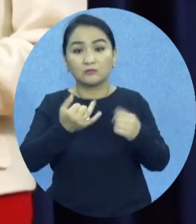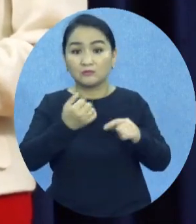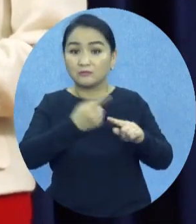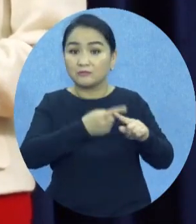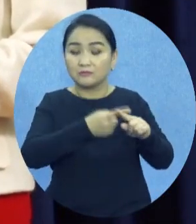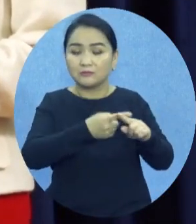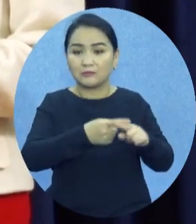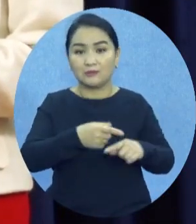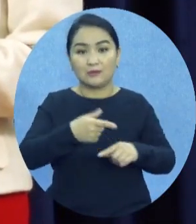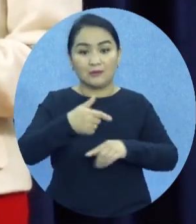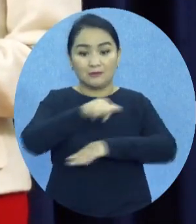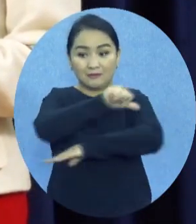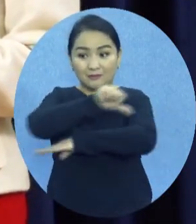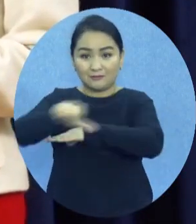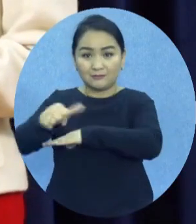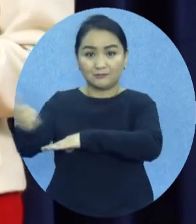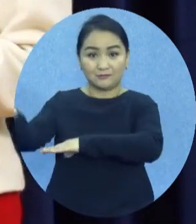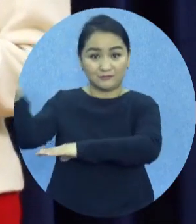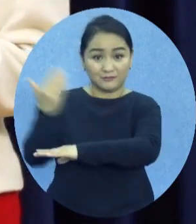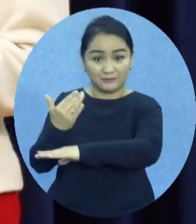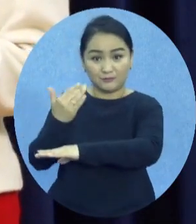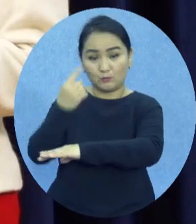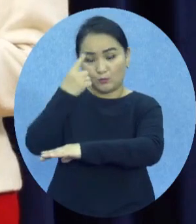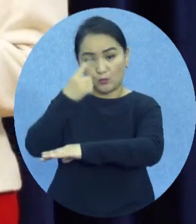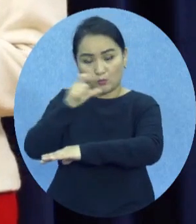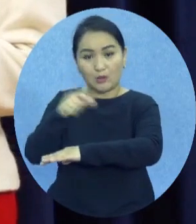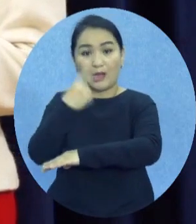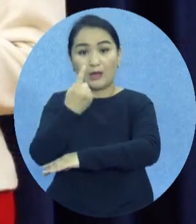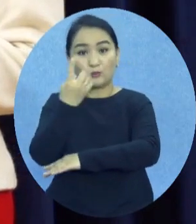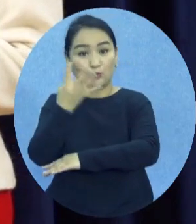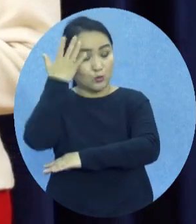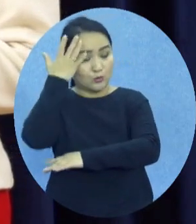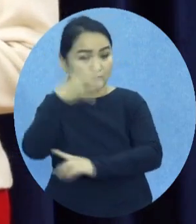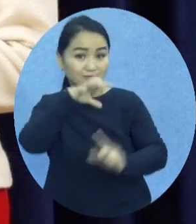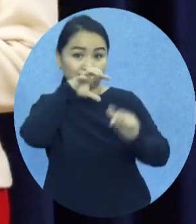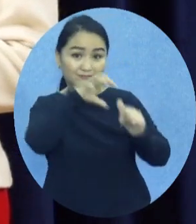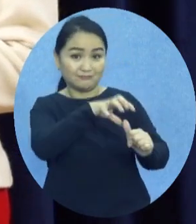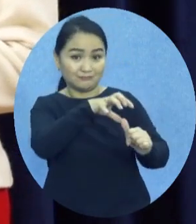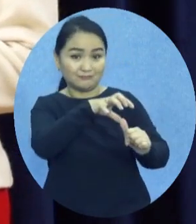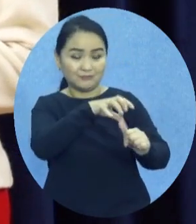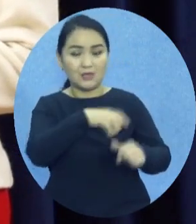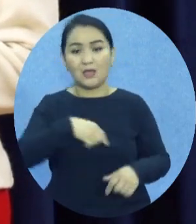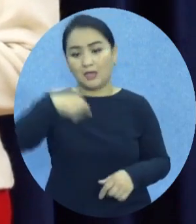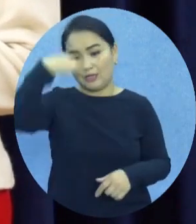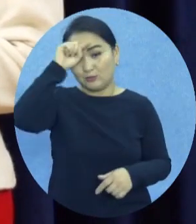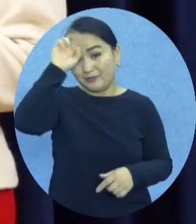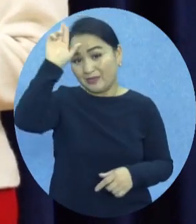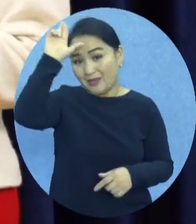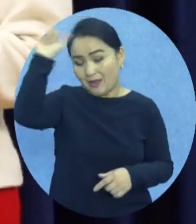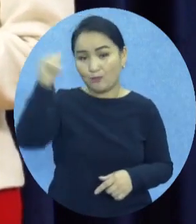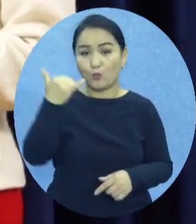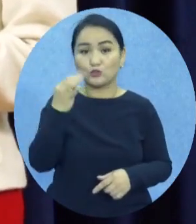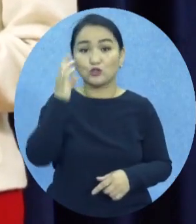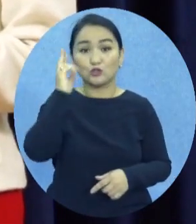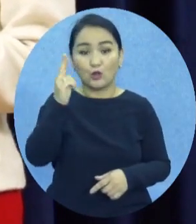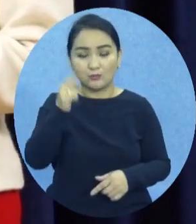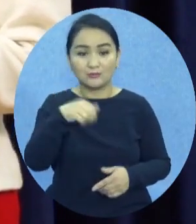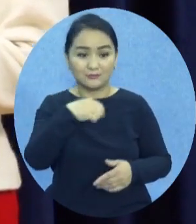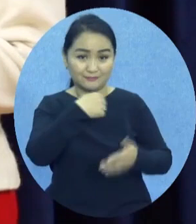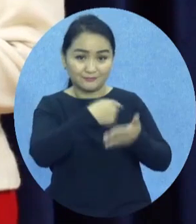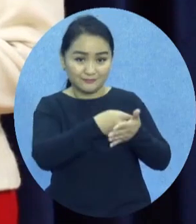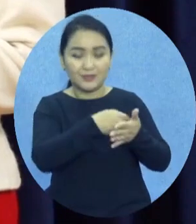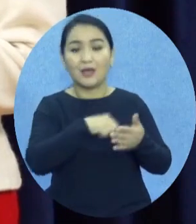14 хоног тусгаарлие гэдэг чиг бол аль 5 сард болсон онцгой комиссаас комисруу Эрүүл мэндийн яамнаас явуулсан. Тэгэхээр дельта вирусын